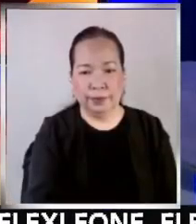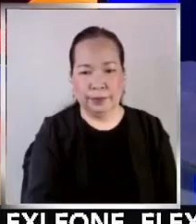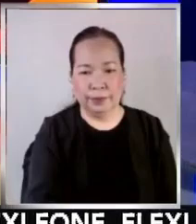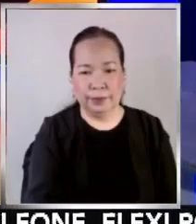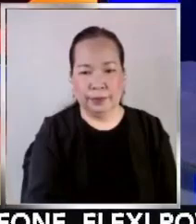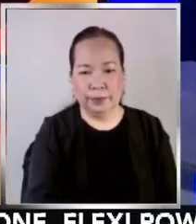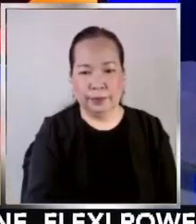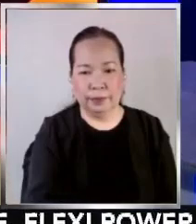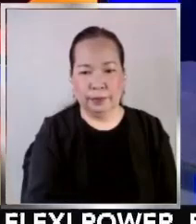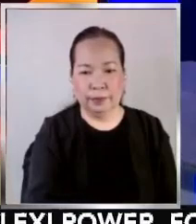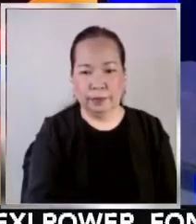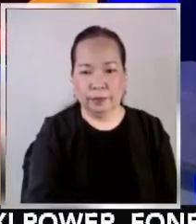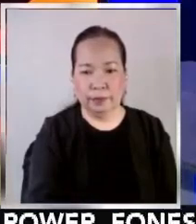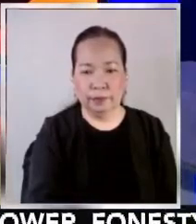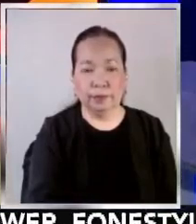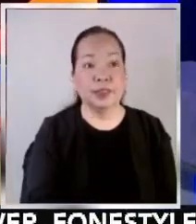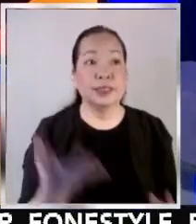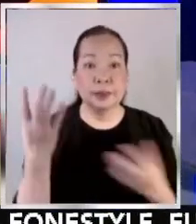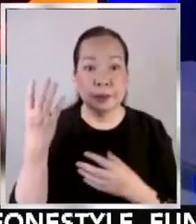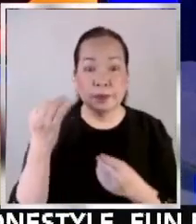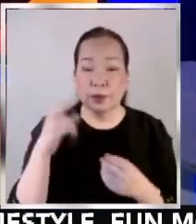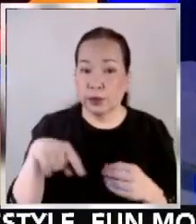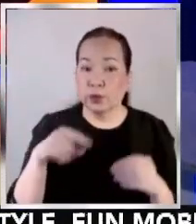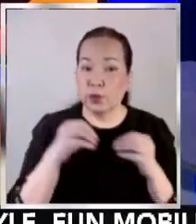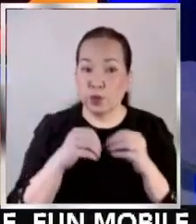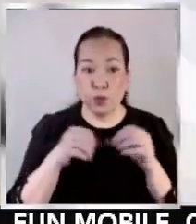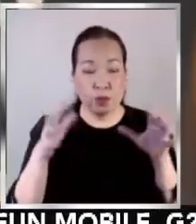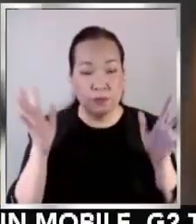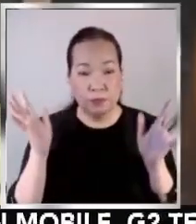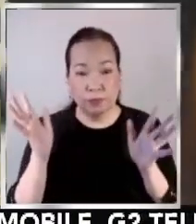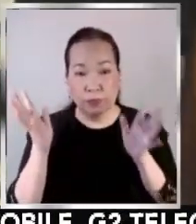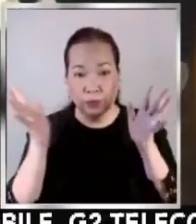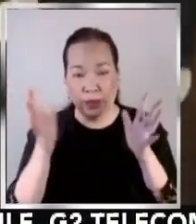Mabilis na tsikahan tayo para updated sa showbiz happening.